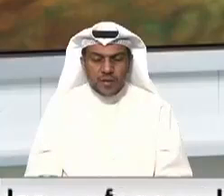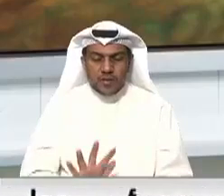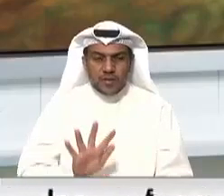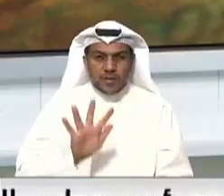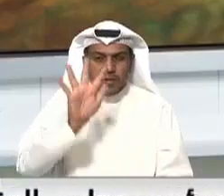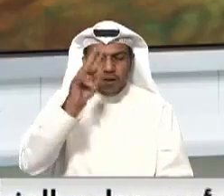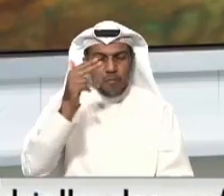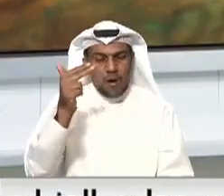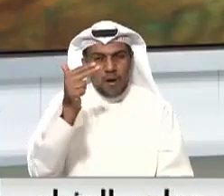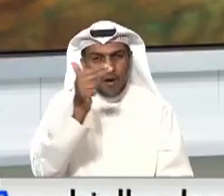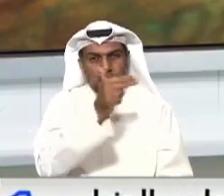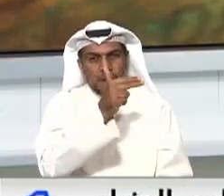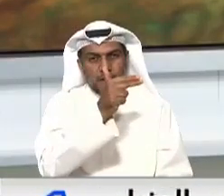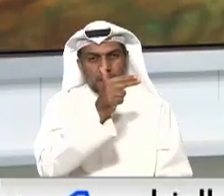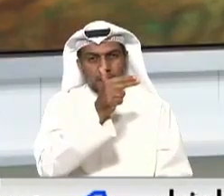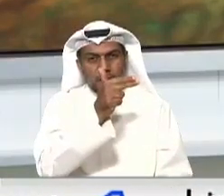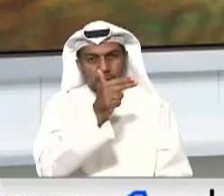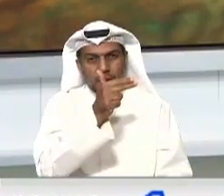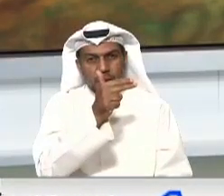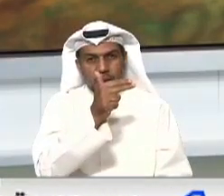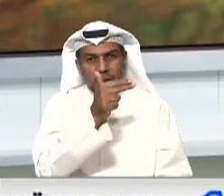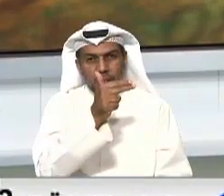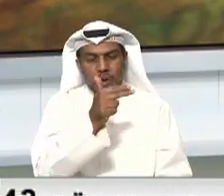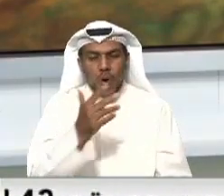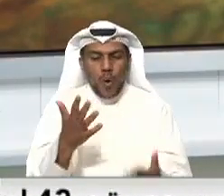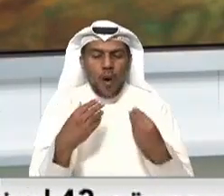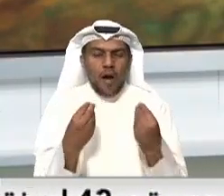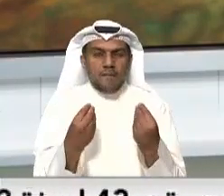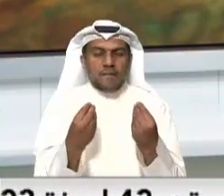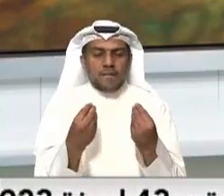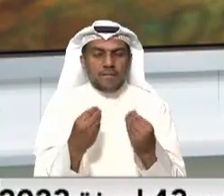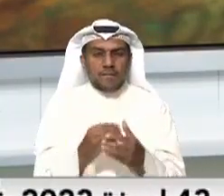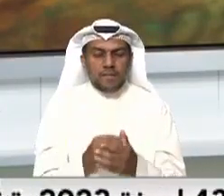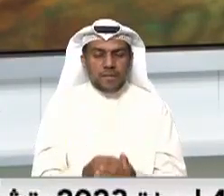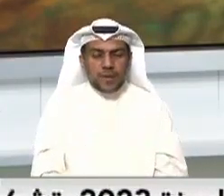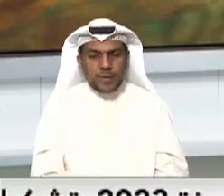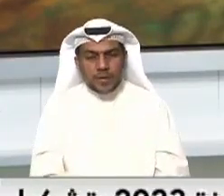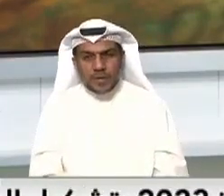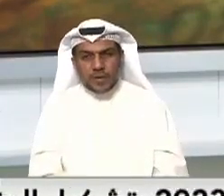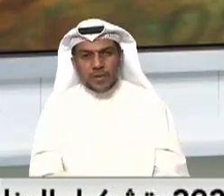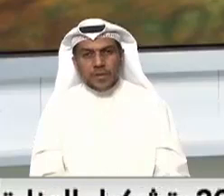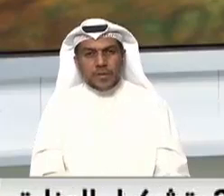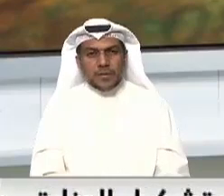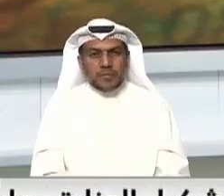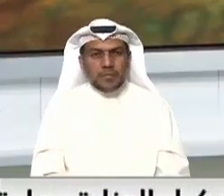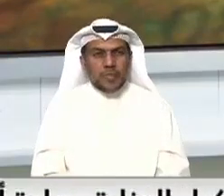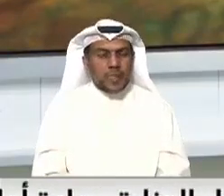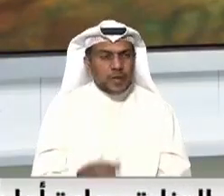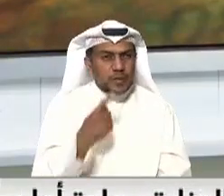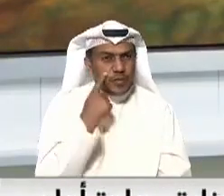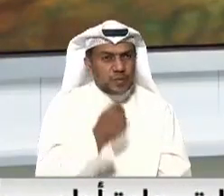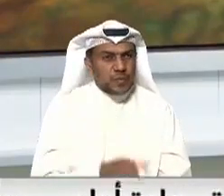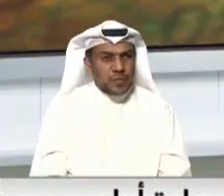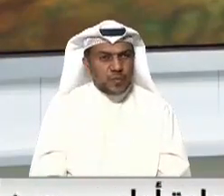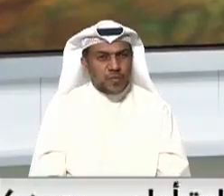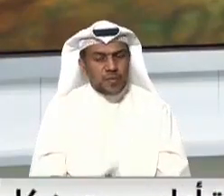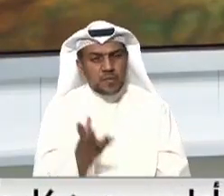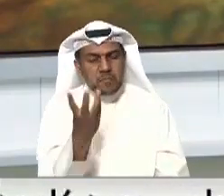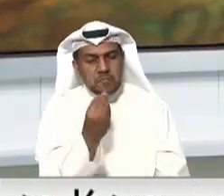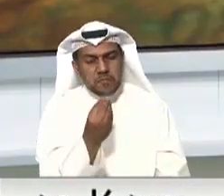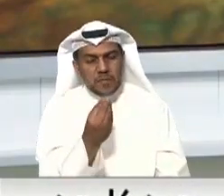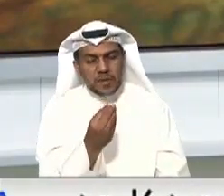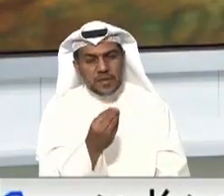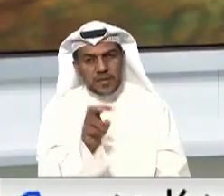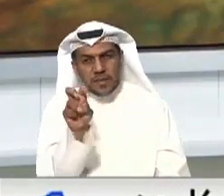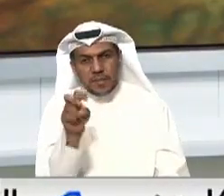الشماليه الغربيه اللي ايضا راح تستمر معنا خفيفه الى معتدله السرعه بشكل عام راح تتراوح سرعتها خلال يوم